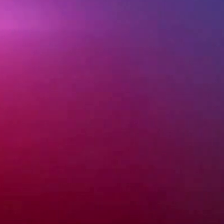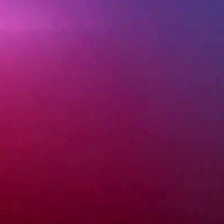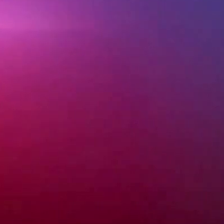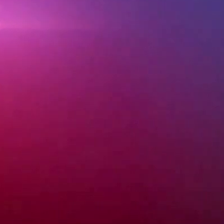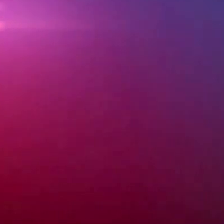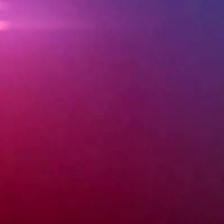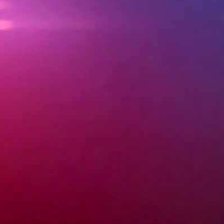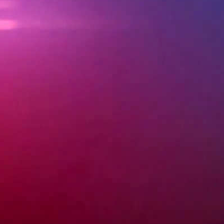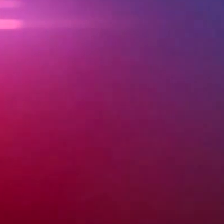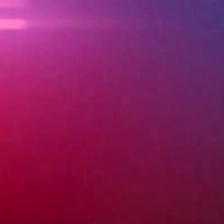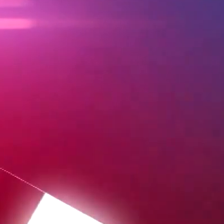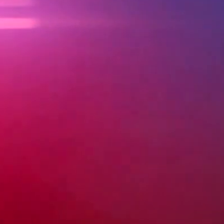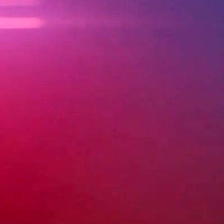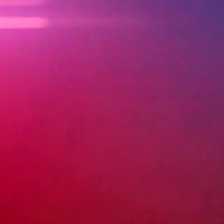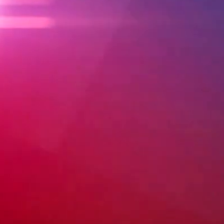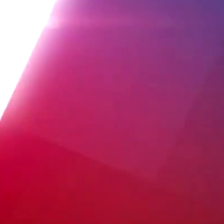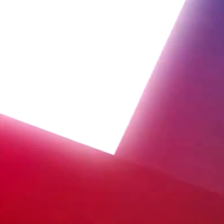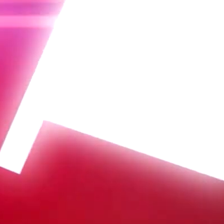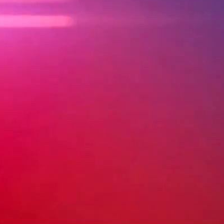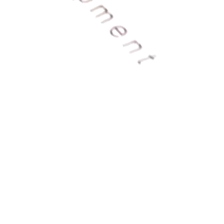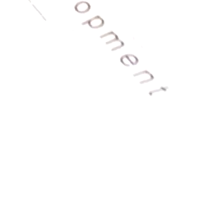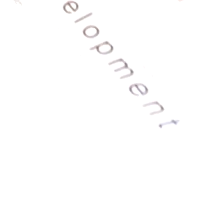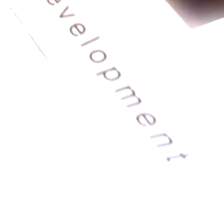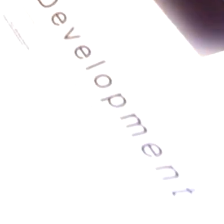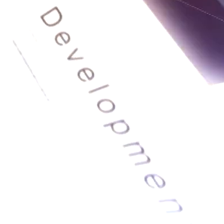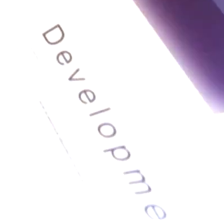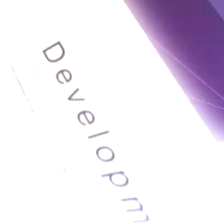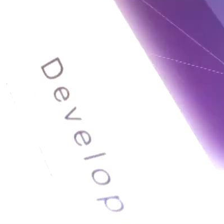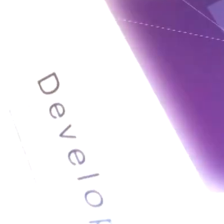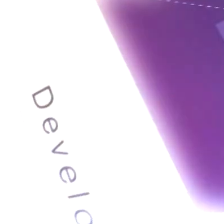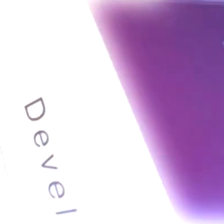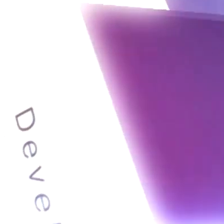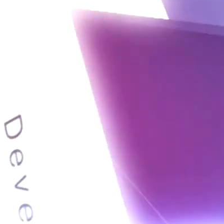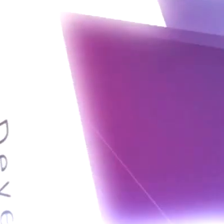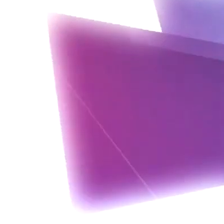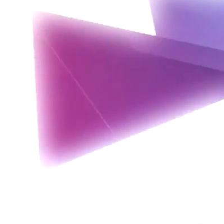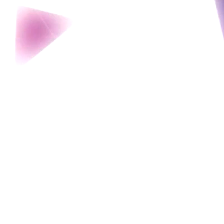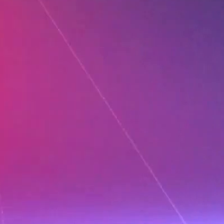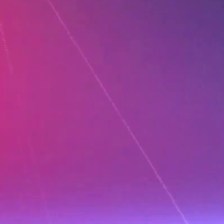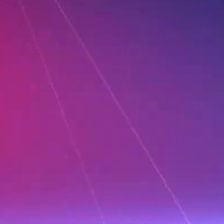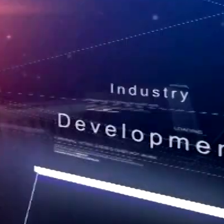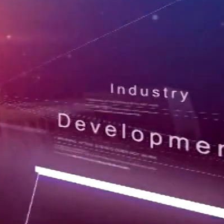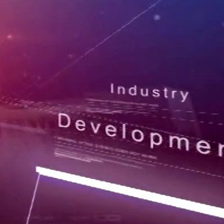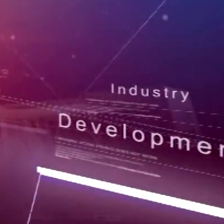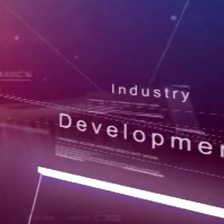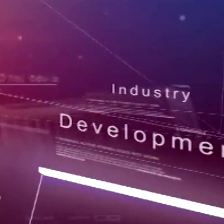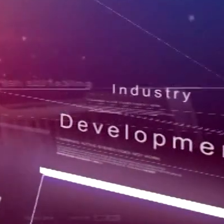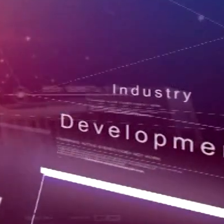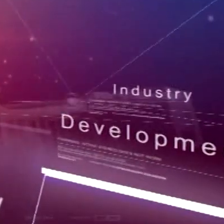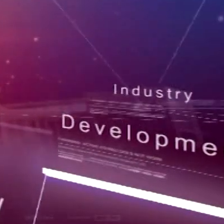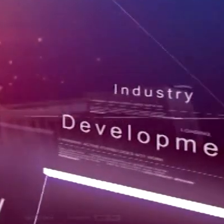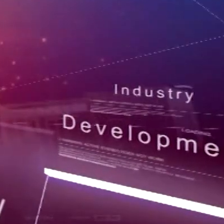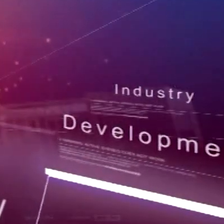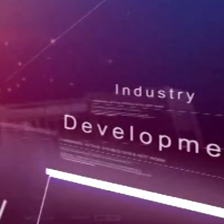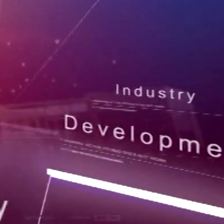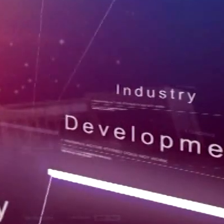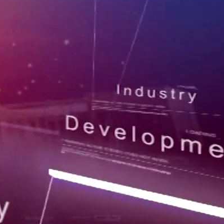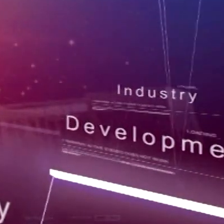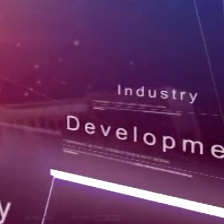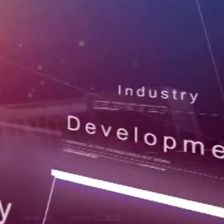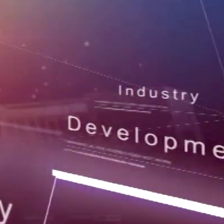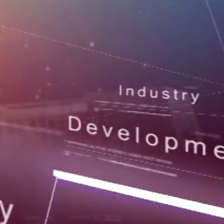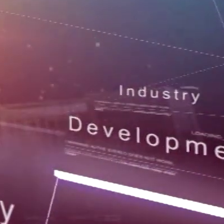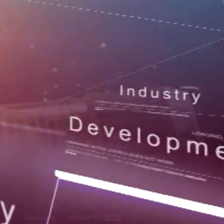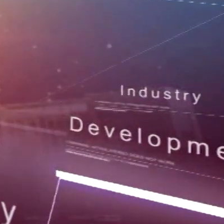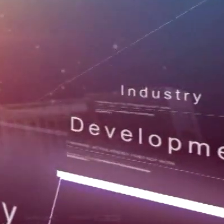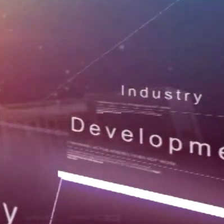기분 좋은